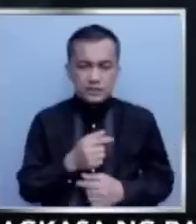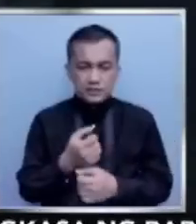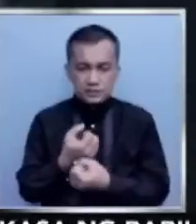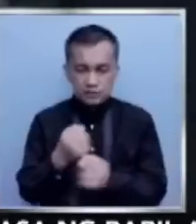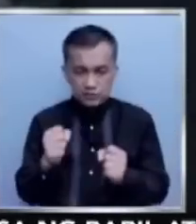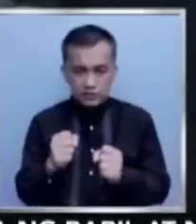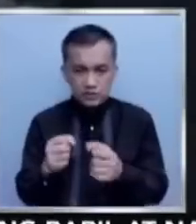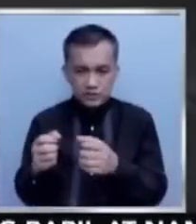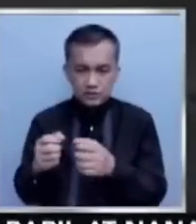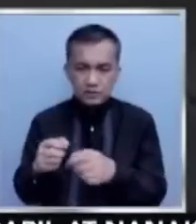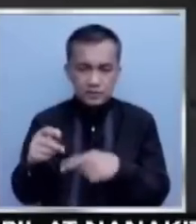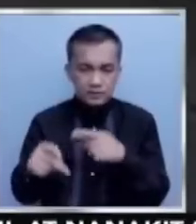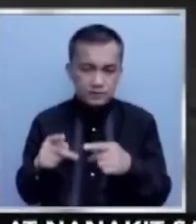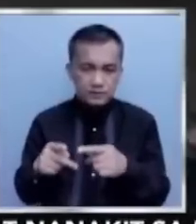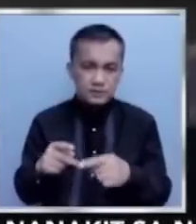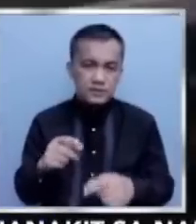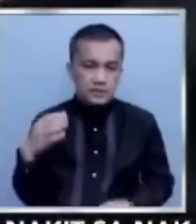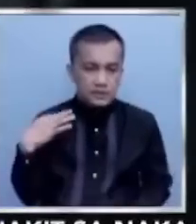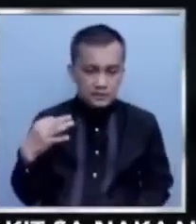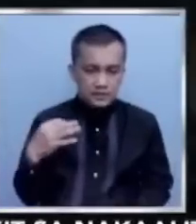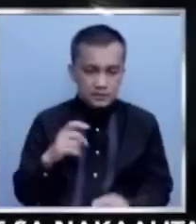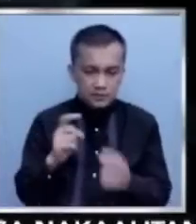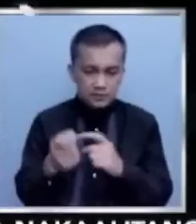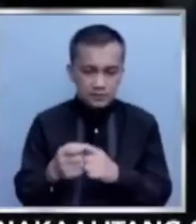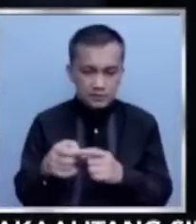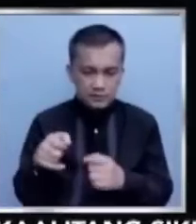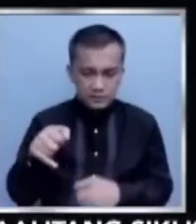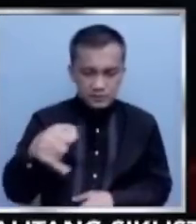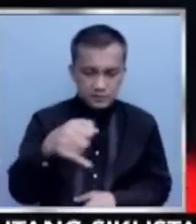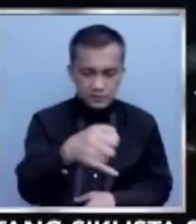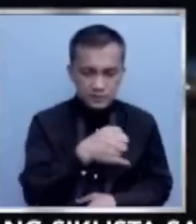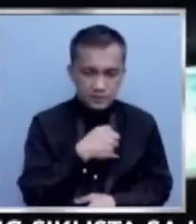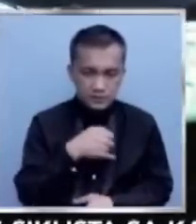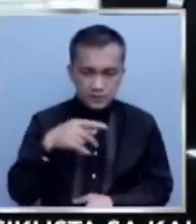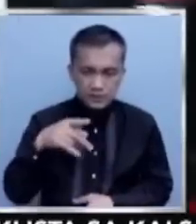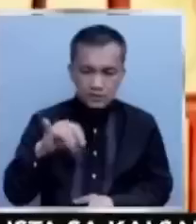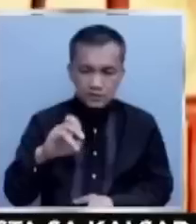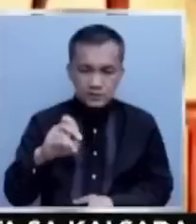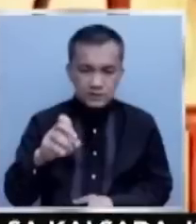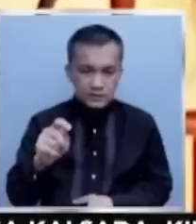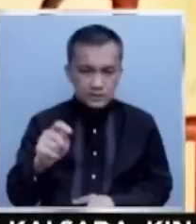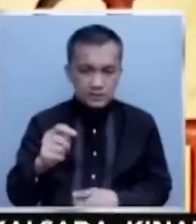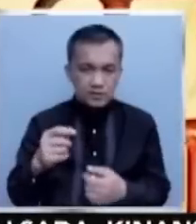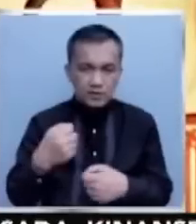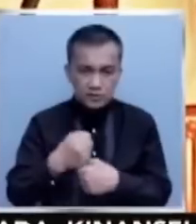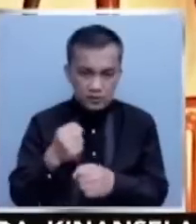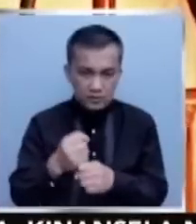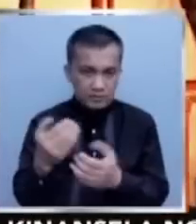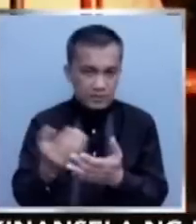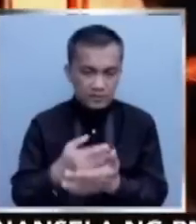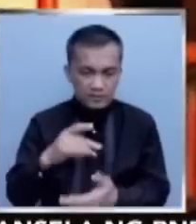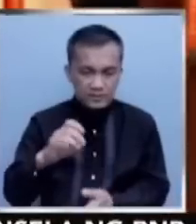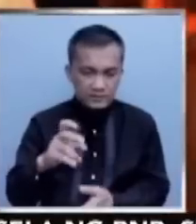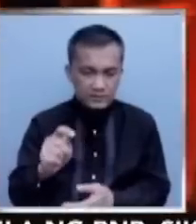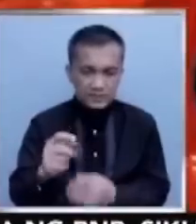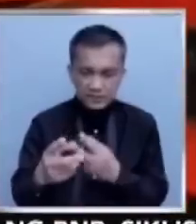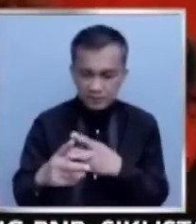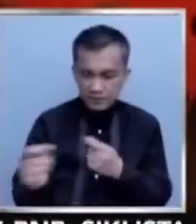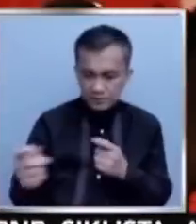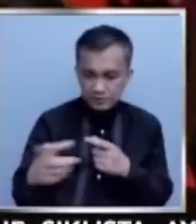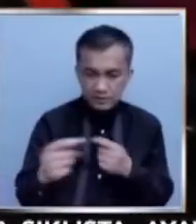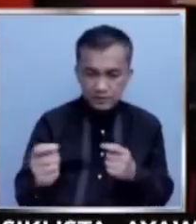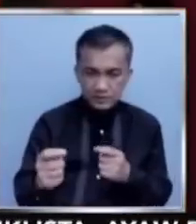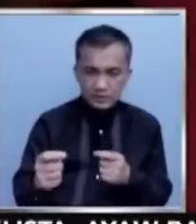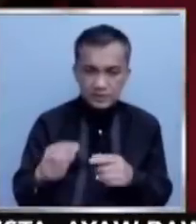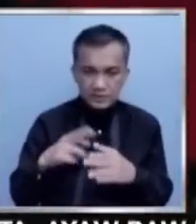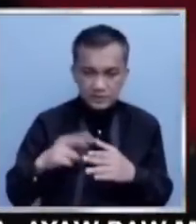kandidato, pagbabago ng teritoryo ng isang presinto o paglikha ng bagong presinto, pustahan sa magiging resulta